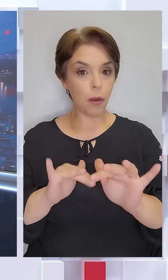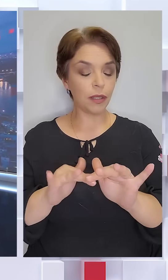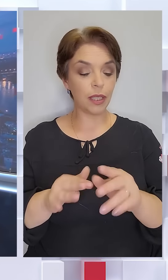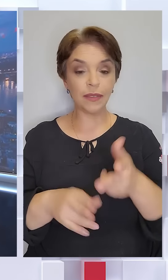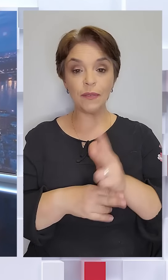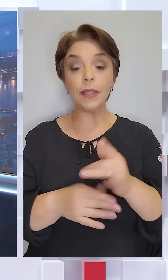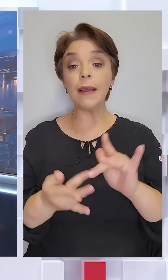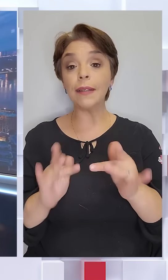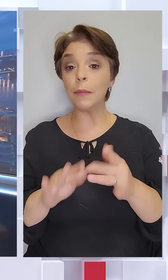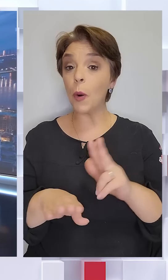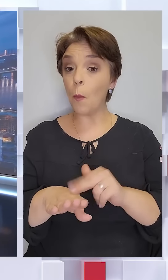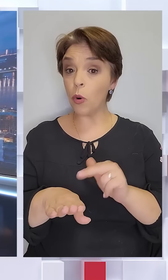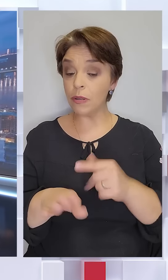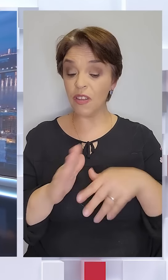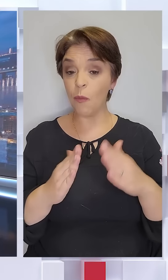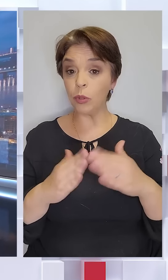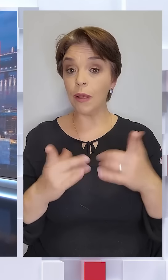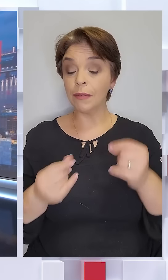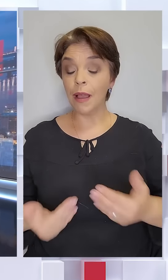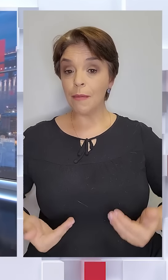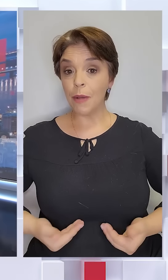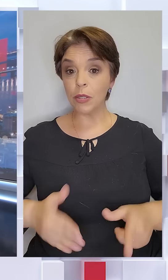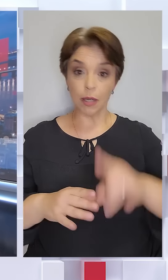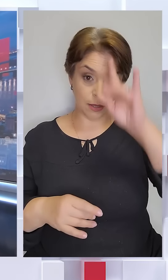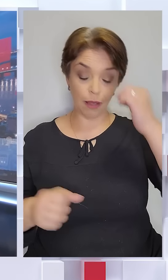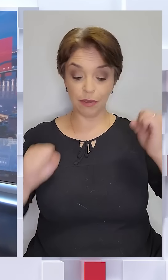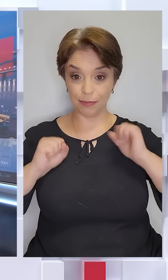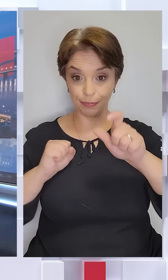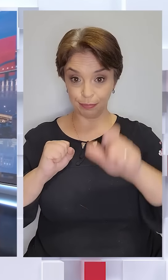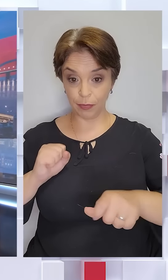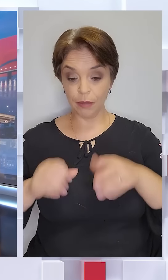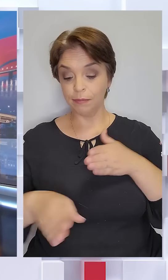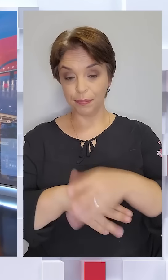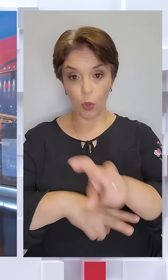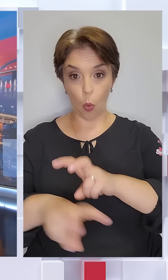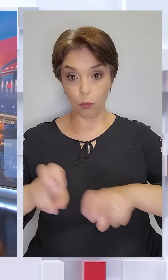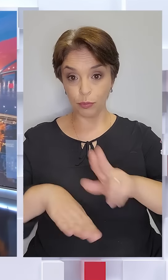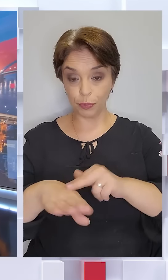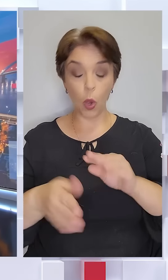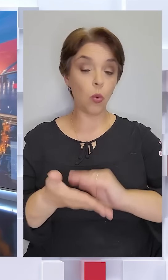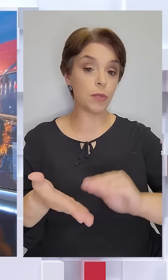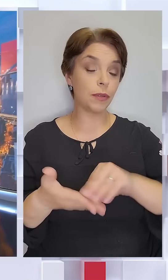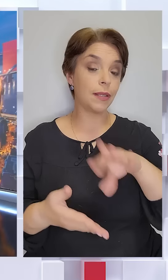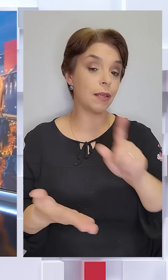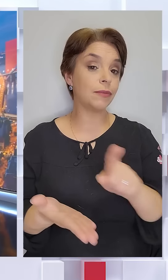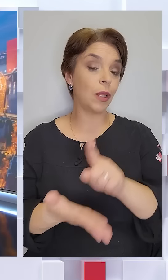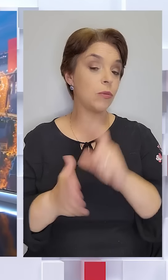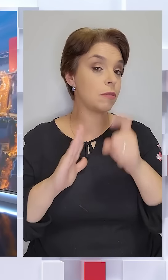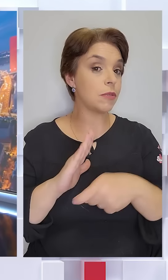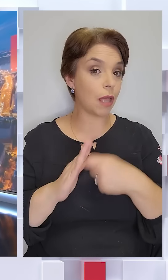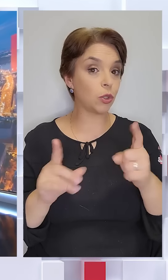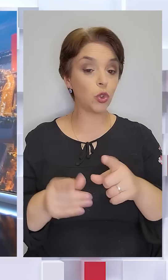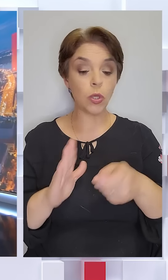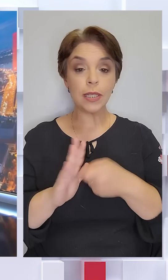відео кіберполіції в будинку, де мешкає знаний спортовець. Провели обшуки. Кореспондентам ТСН вдалося дізнатися,